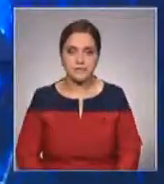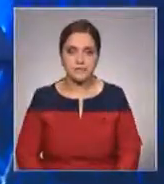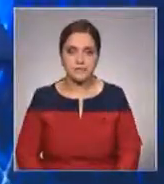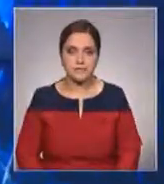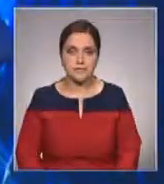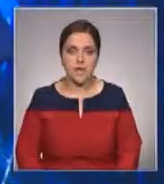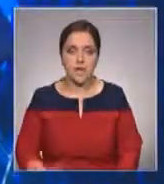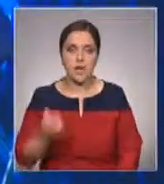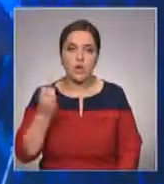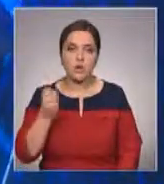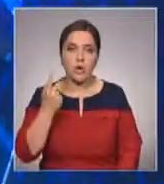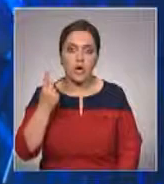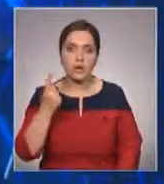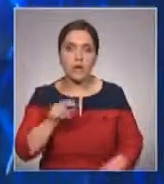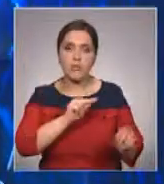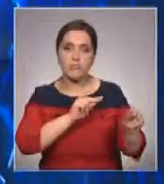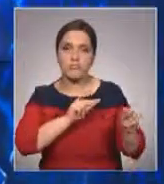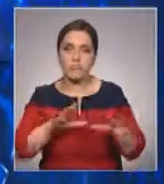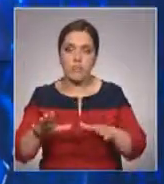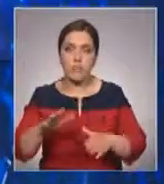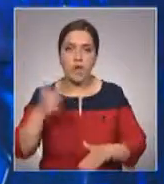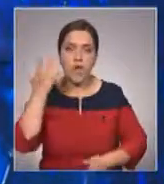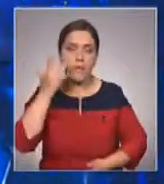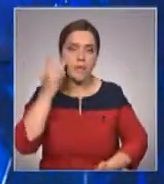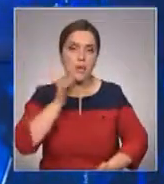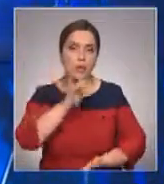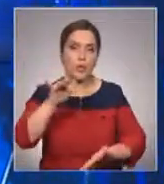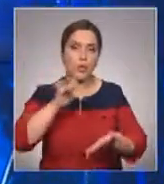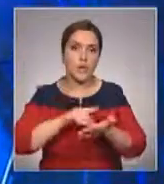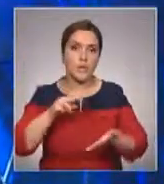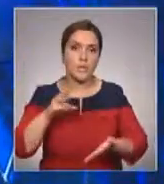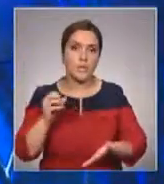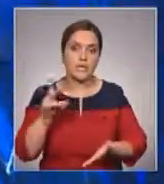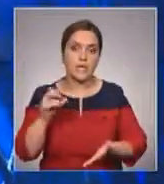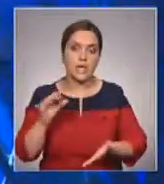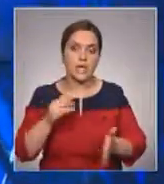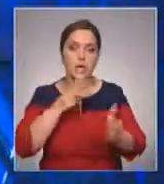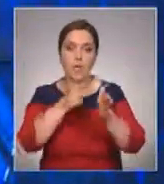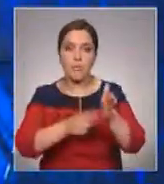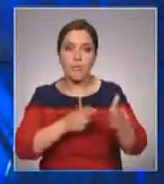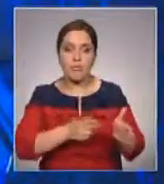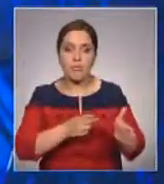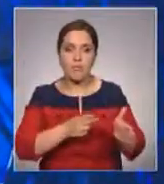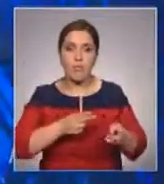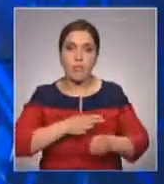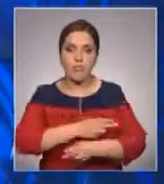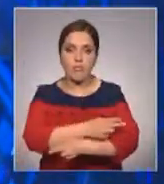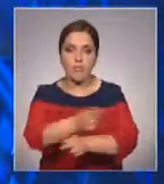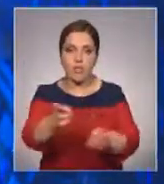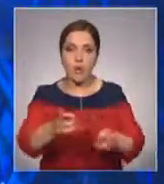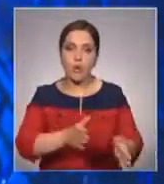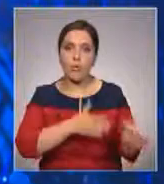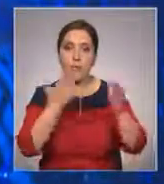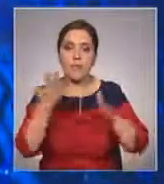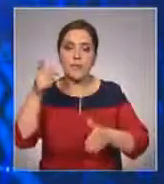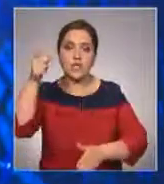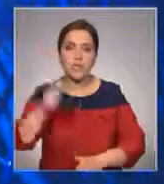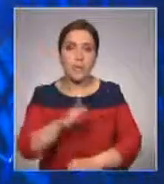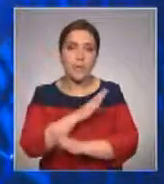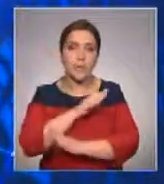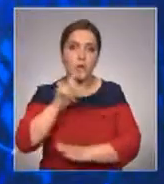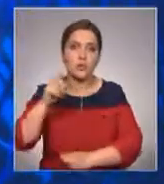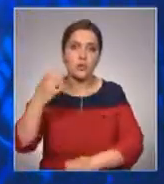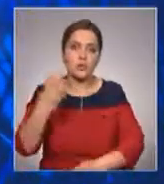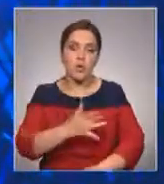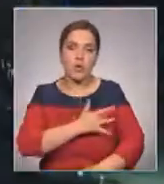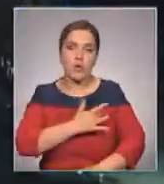Еще одна трагедия произошла в американском штате Пенсильвания. Там сошел с рельсов пассажирский поезд. В результате 5 человек погибли, более 140